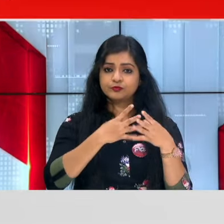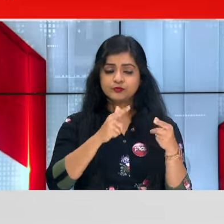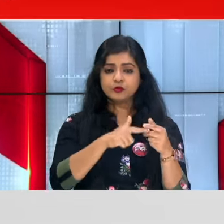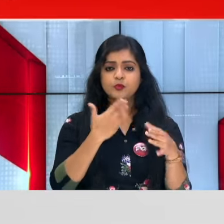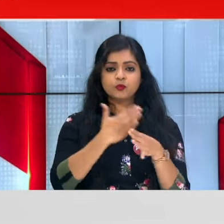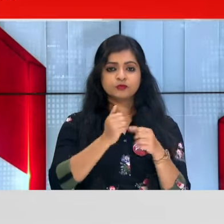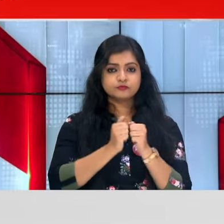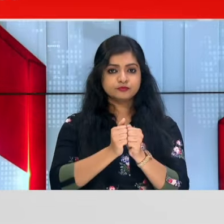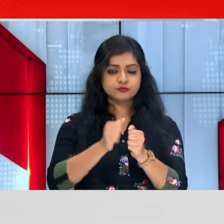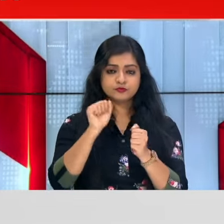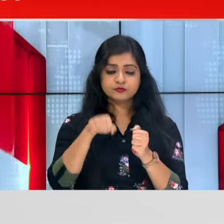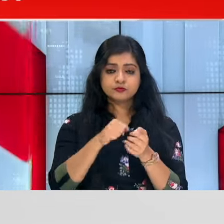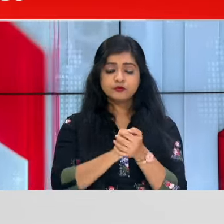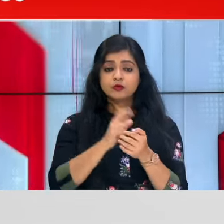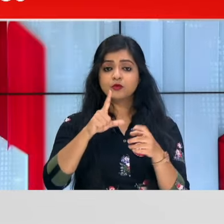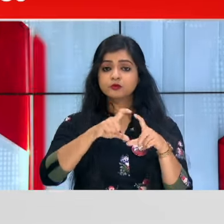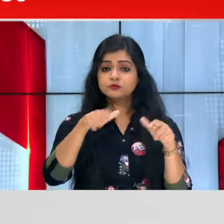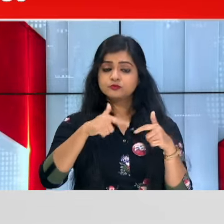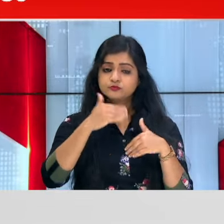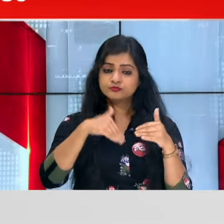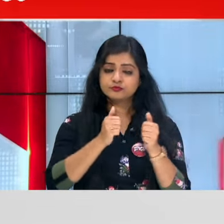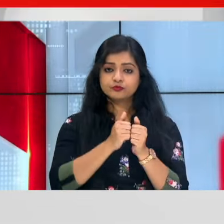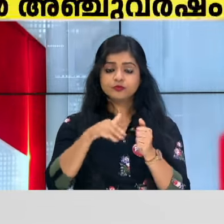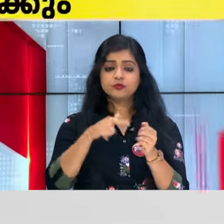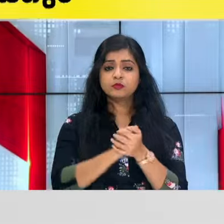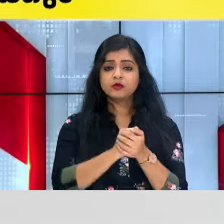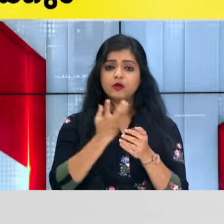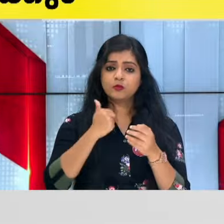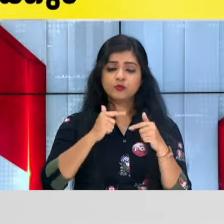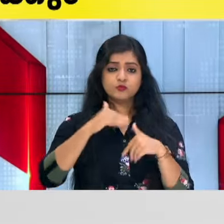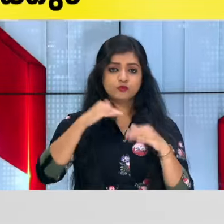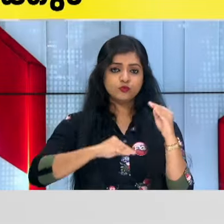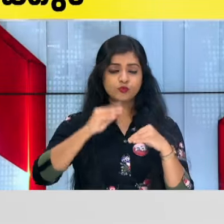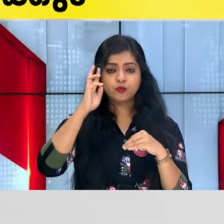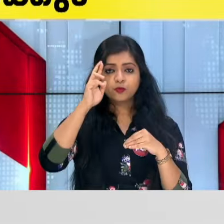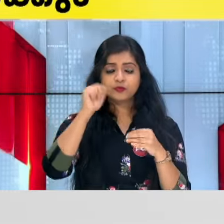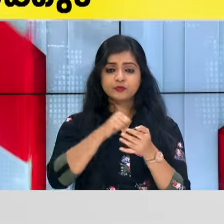They will see that in the Lok Sabha they come out with a good numbers, and there is no,